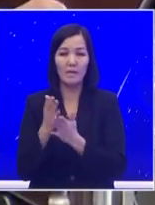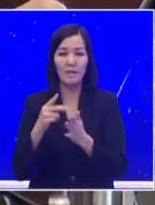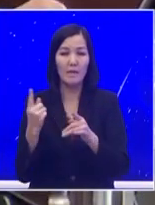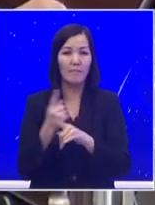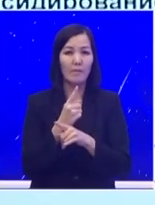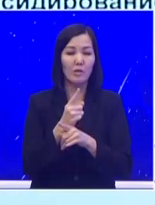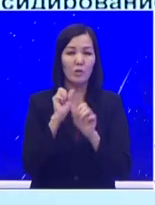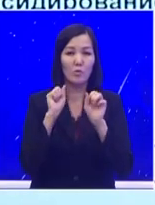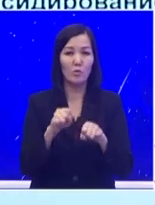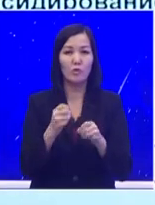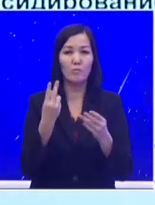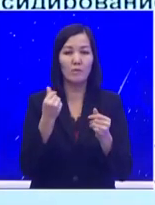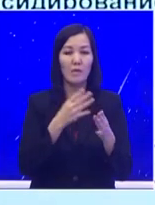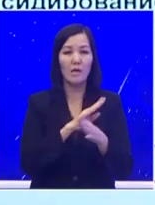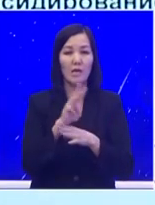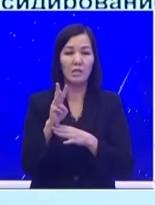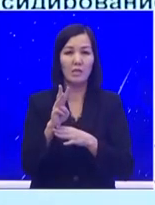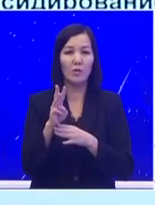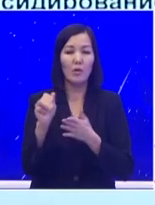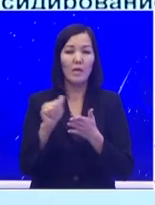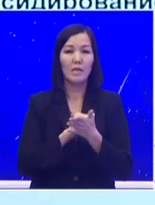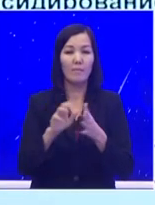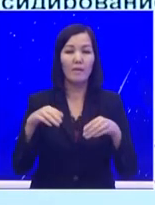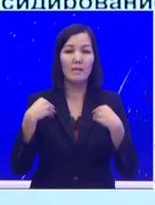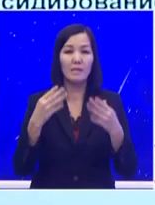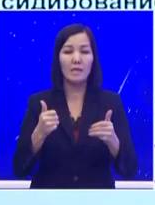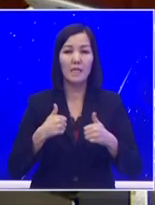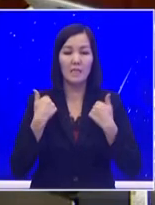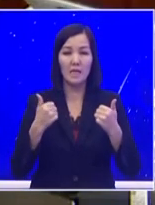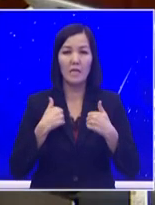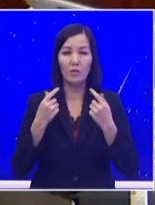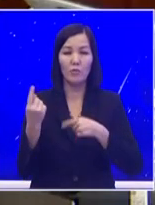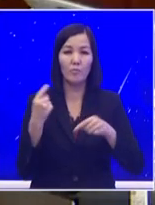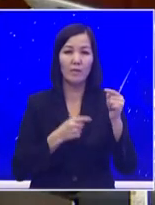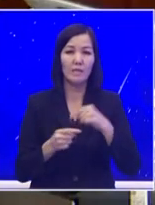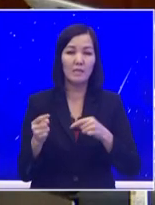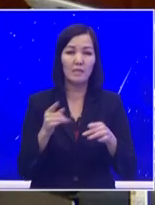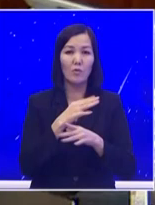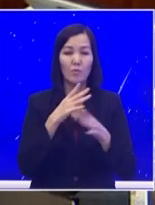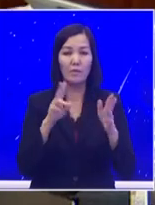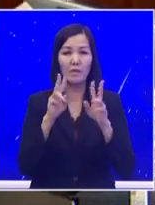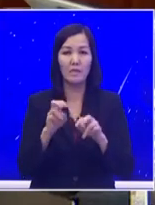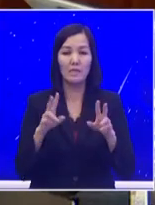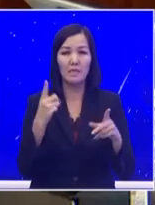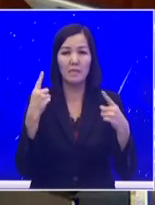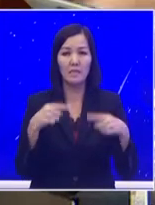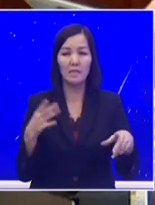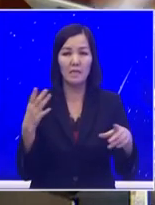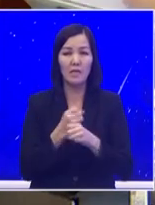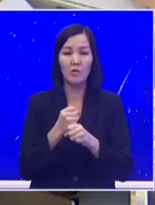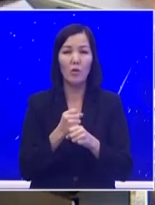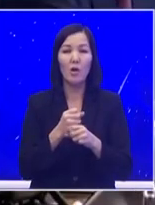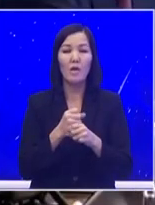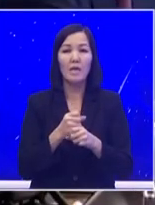Алғашқысы қол жетімді қаржыландыру. Кепілдіктер беру, салықтық ынталандыру мен бизнестегі көп тексерісті қысқарту. Бизнестің жол